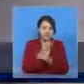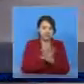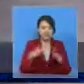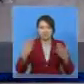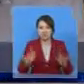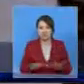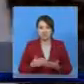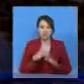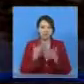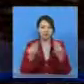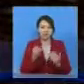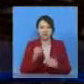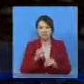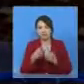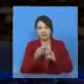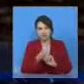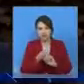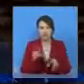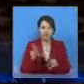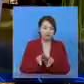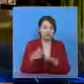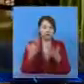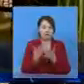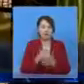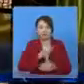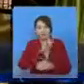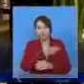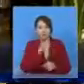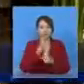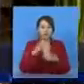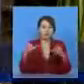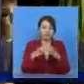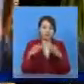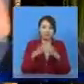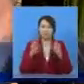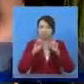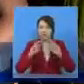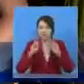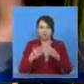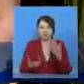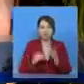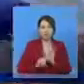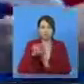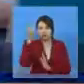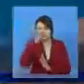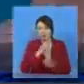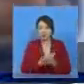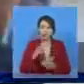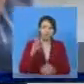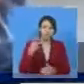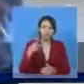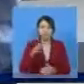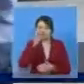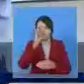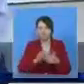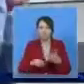Жители Актюбе не соблюдают карантинные меры, поэтому в настоящее время усилена работа мобильных групп мониторинга. Если с начала года им было наложено 525